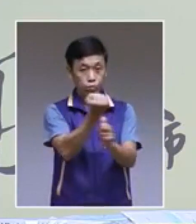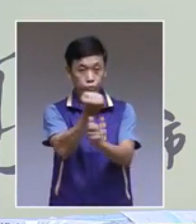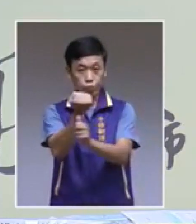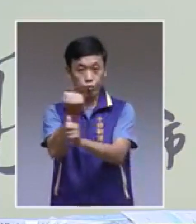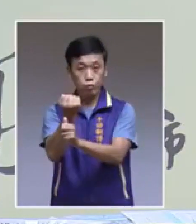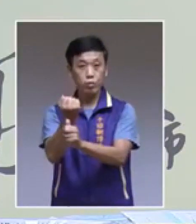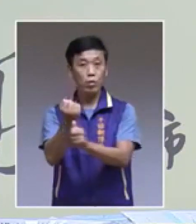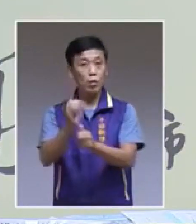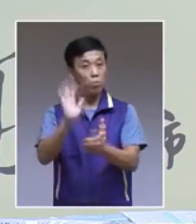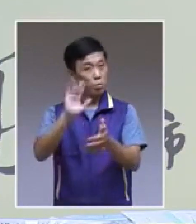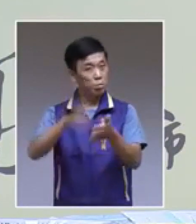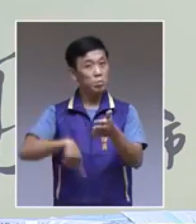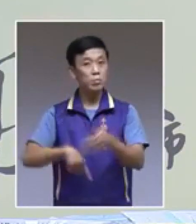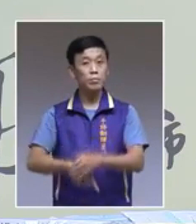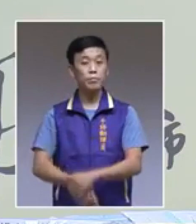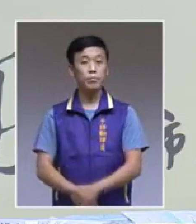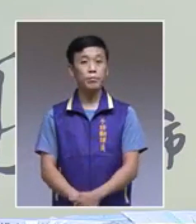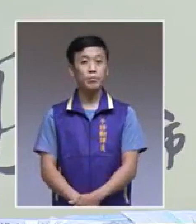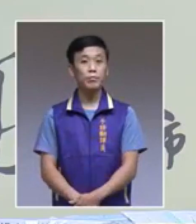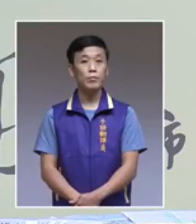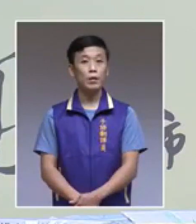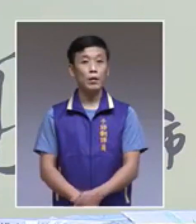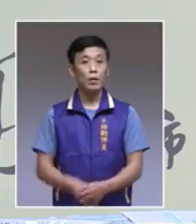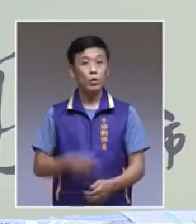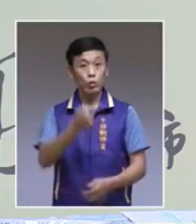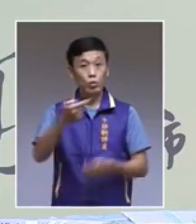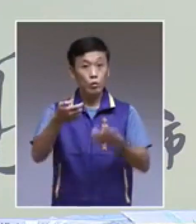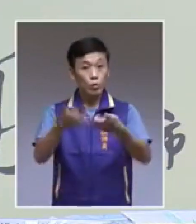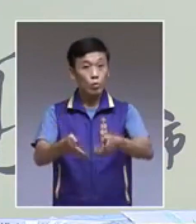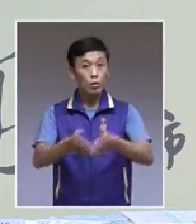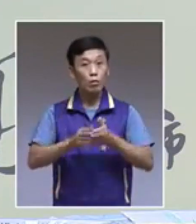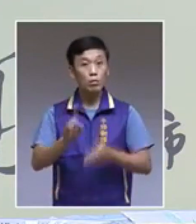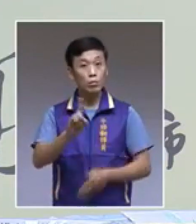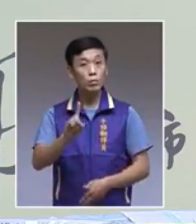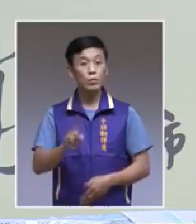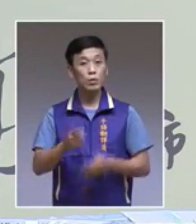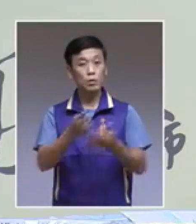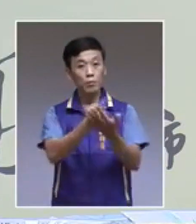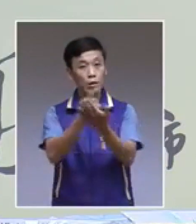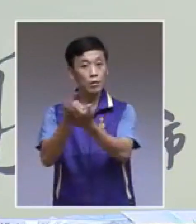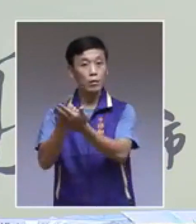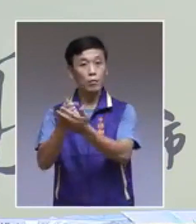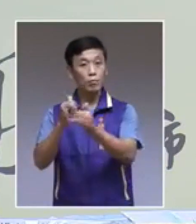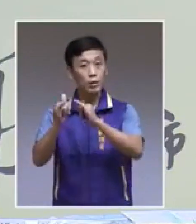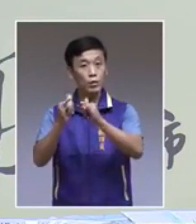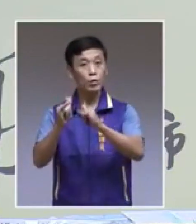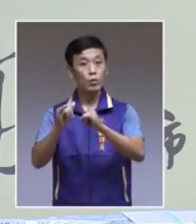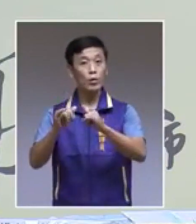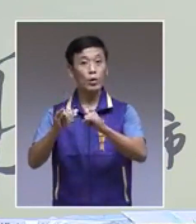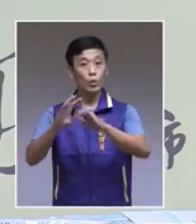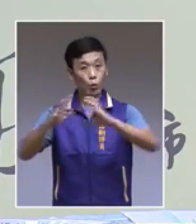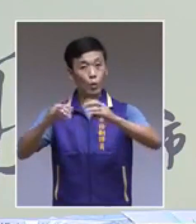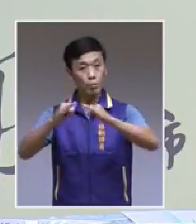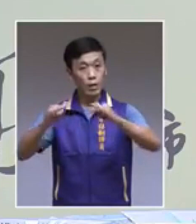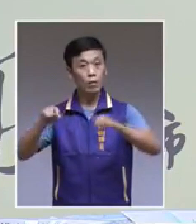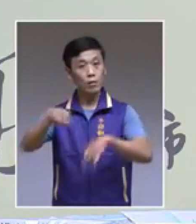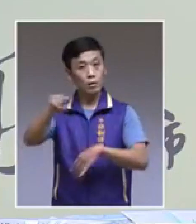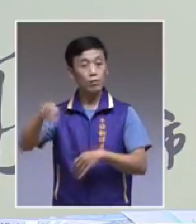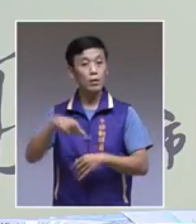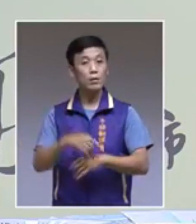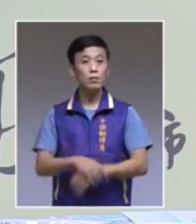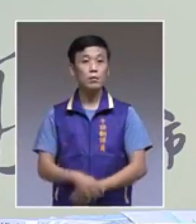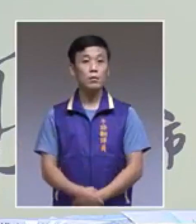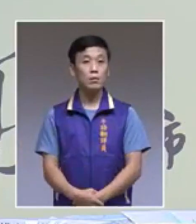常不简单。那最重要的当然是我们所有的国人同胞大家都能够保